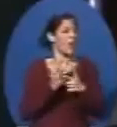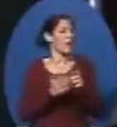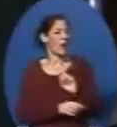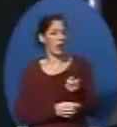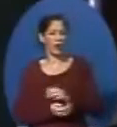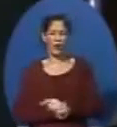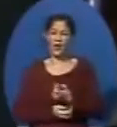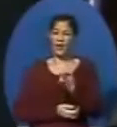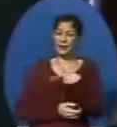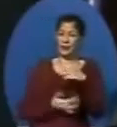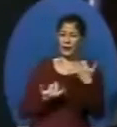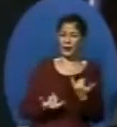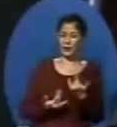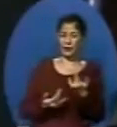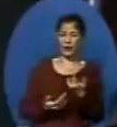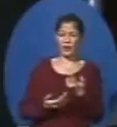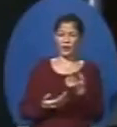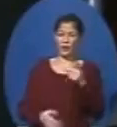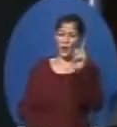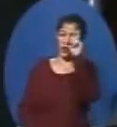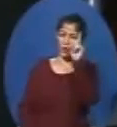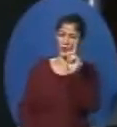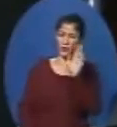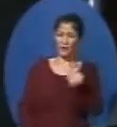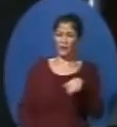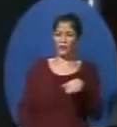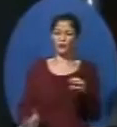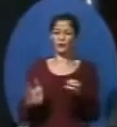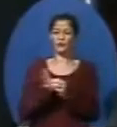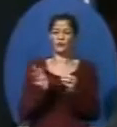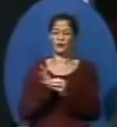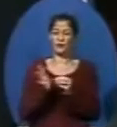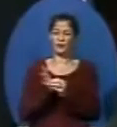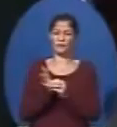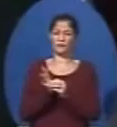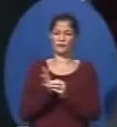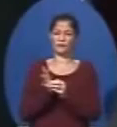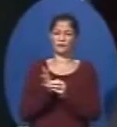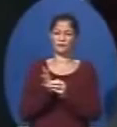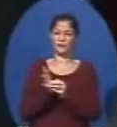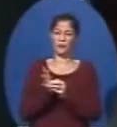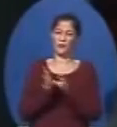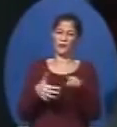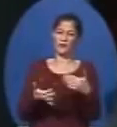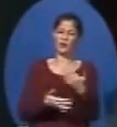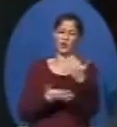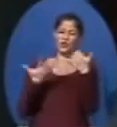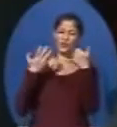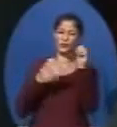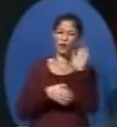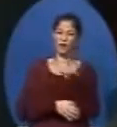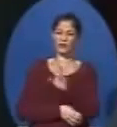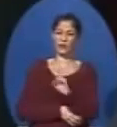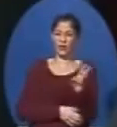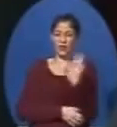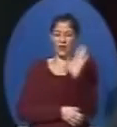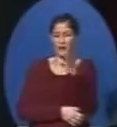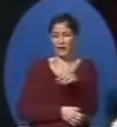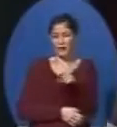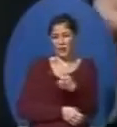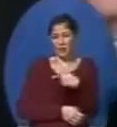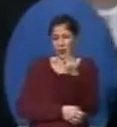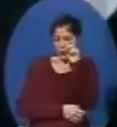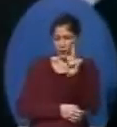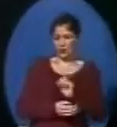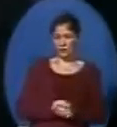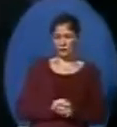לא מלר... אין למוזג לא מלר... אנחנו לא יודעים לשמה... ניתנו 60,000 שקל האלה. אנחנו אפילו לא יודעים.